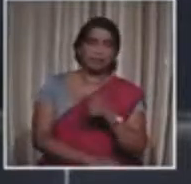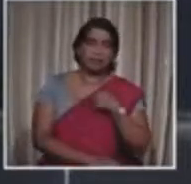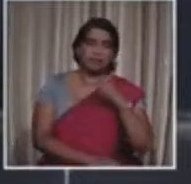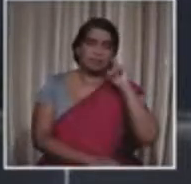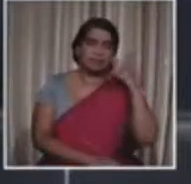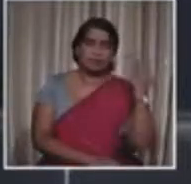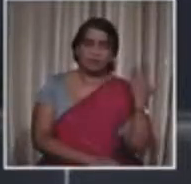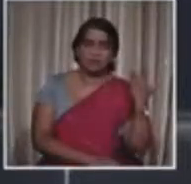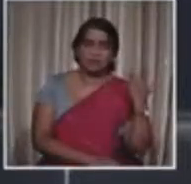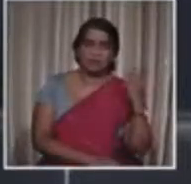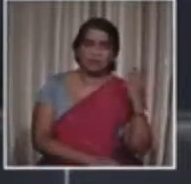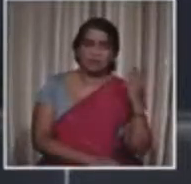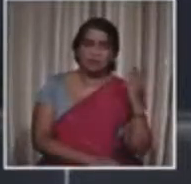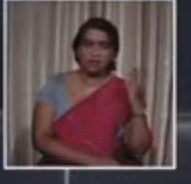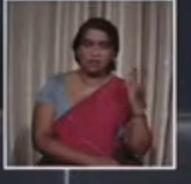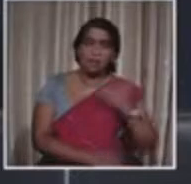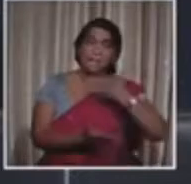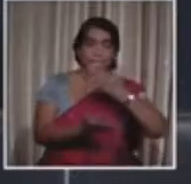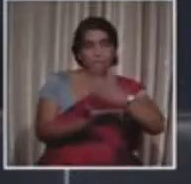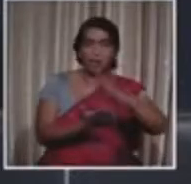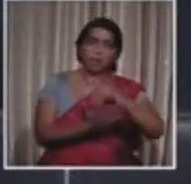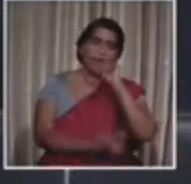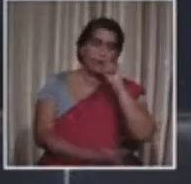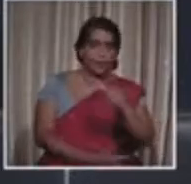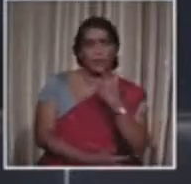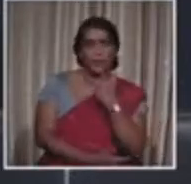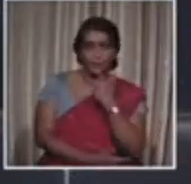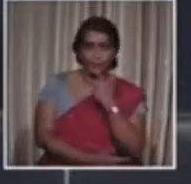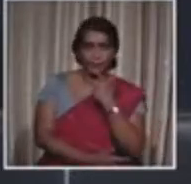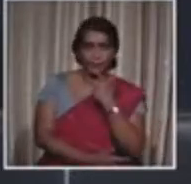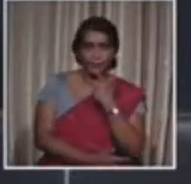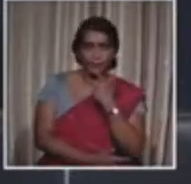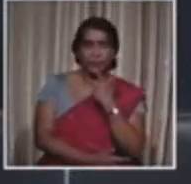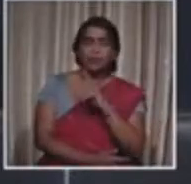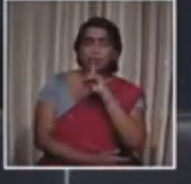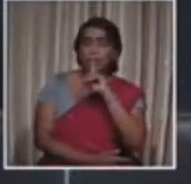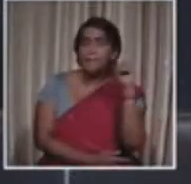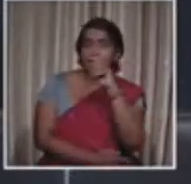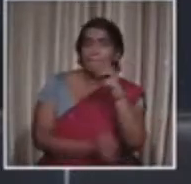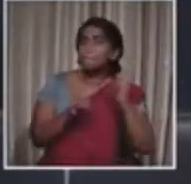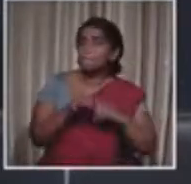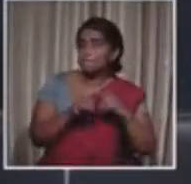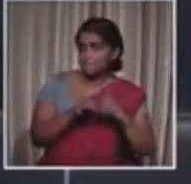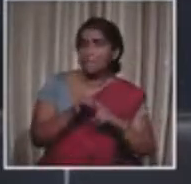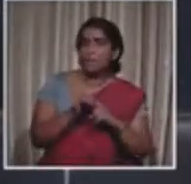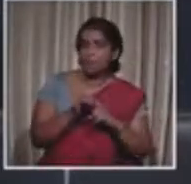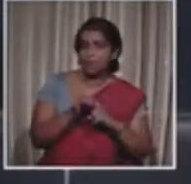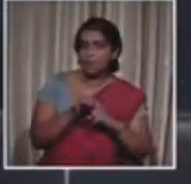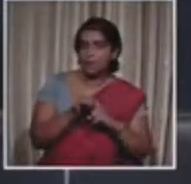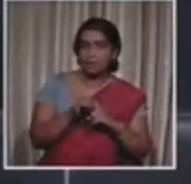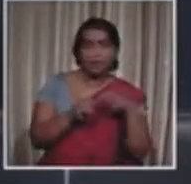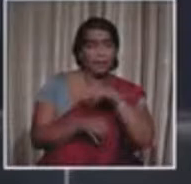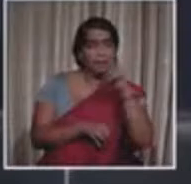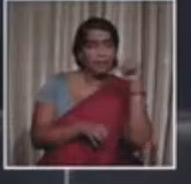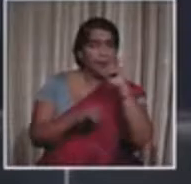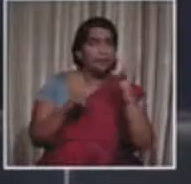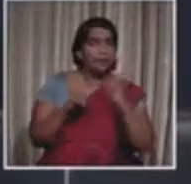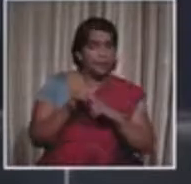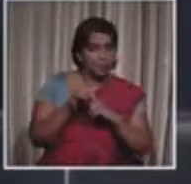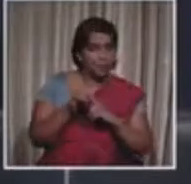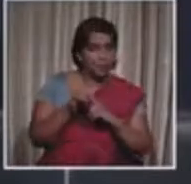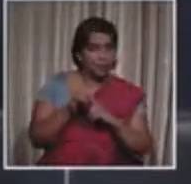දන්නේ නැහැ. ඒක ඔපේ අවීර කරව. ඉතින් මෙතන අහන්න පළවෙනි ප්‍රශ්නේ තමයි. මෙතන අහන්න පළවෙනි ප්‍රශ්නේ